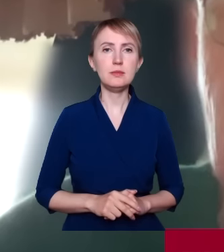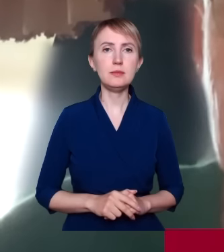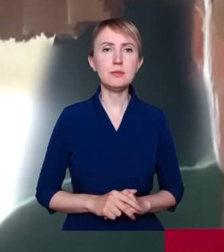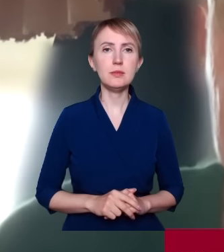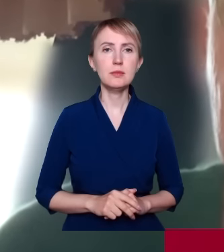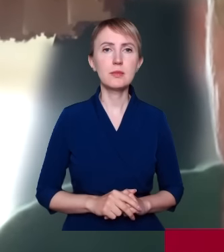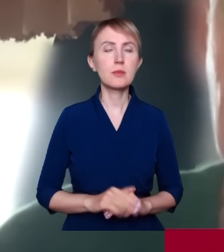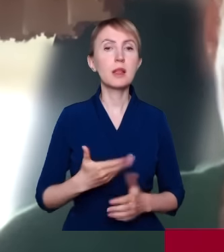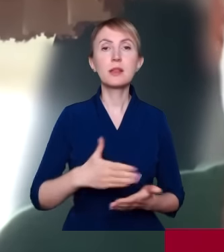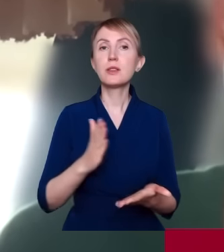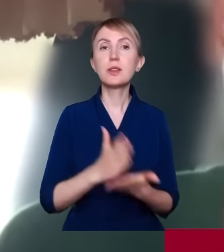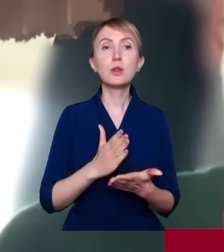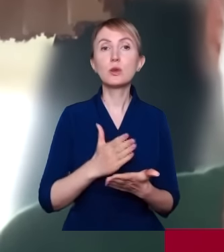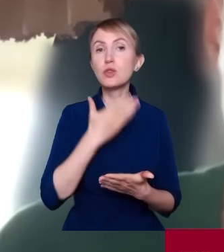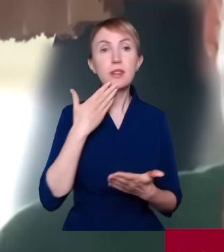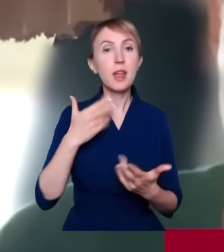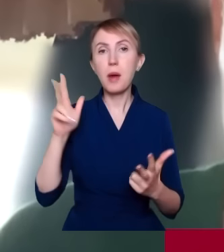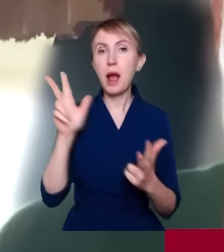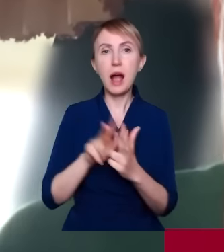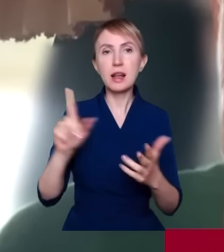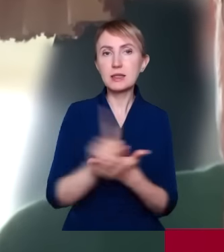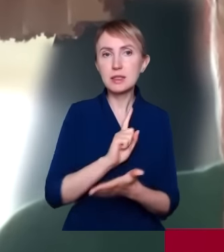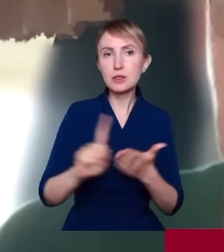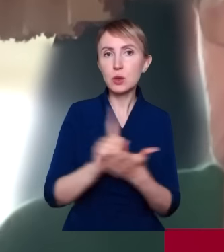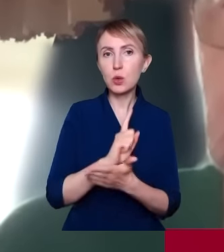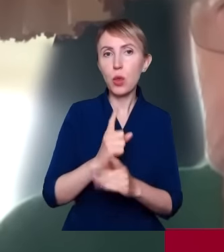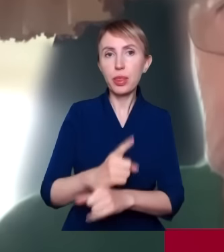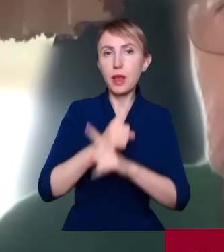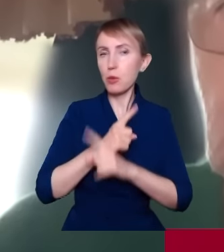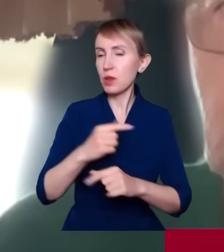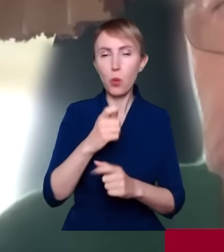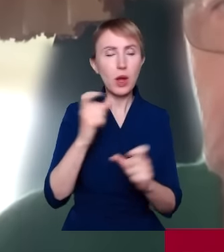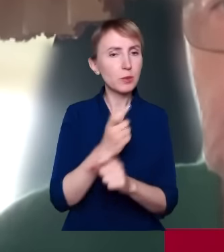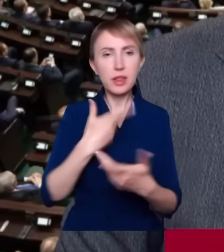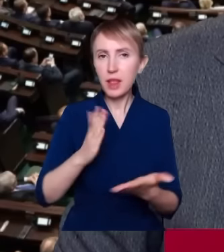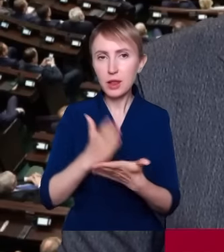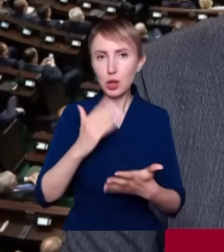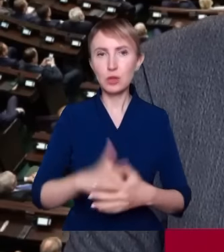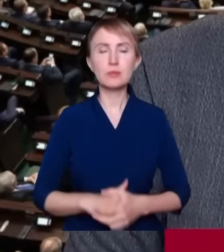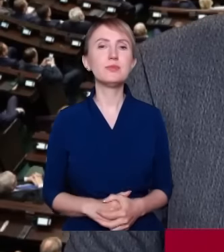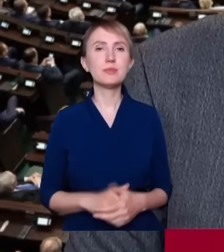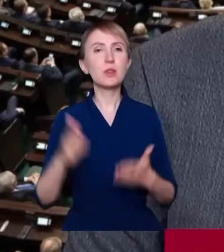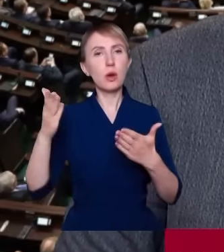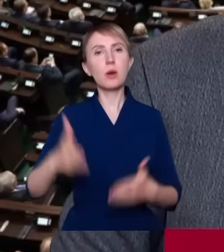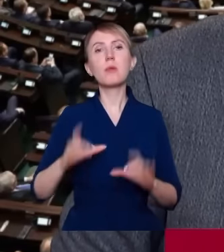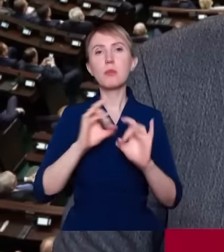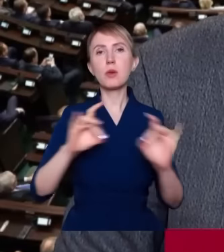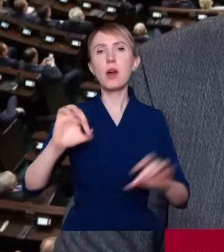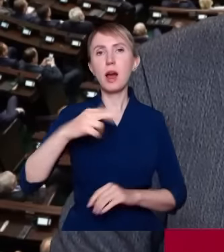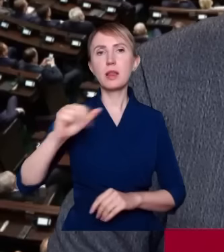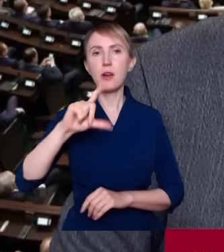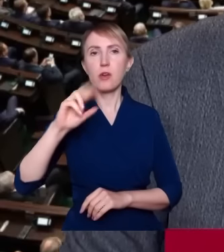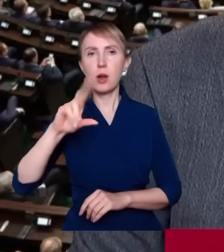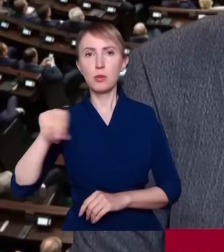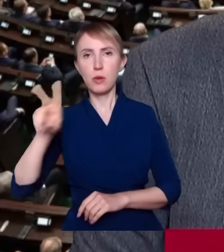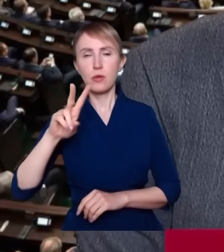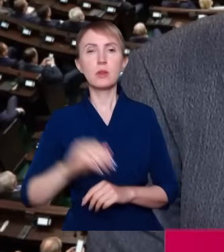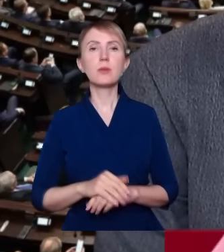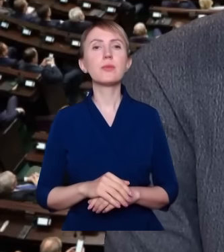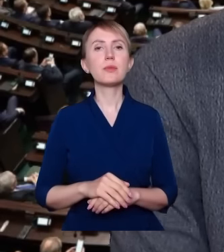braku agresji i zagrożenia niepodległości państwa. O tym mówiła profesor Anna Łabno,